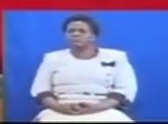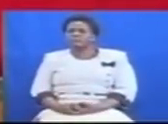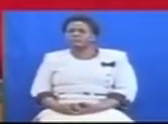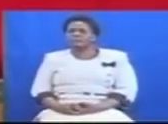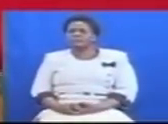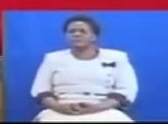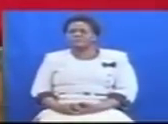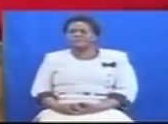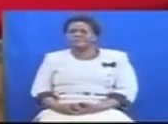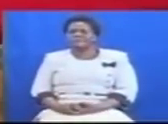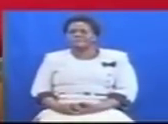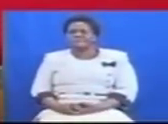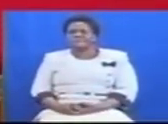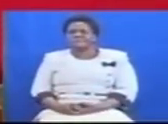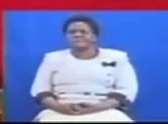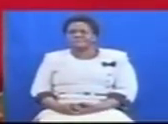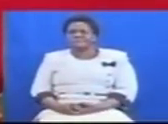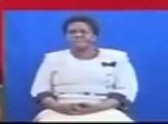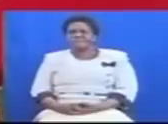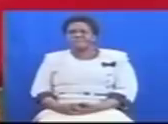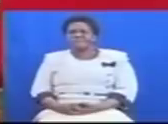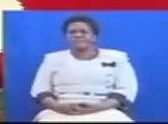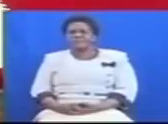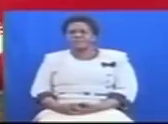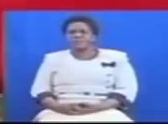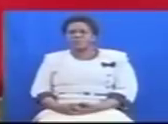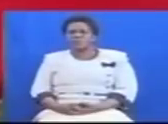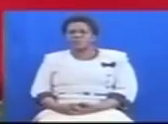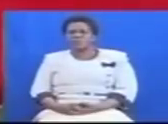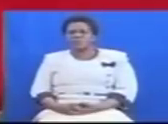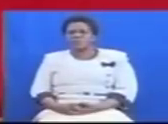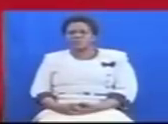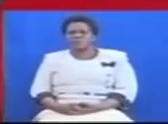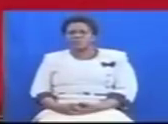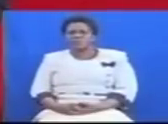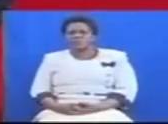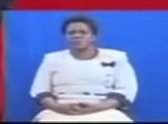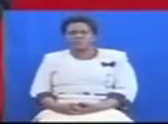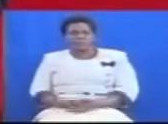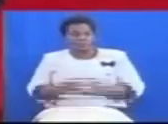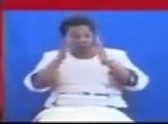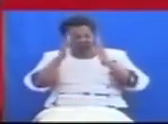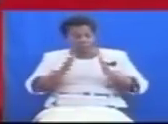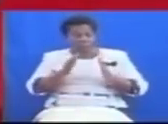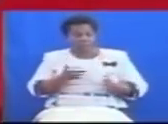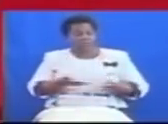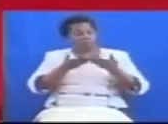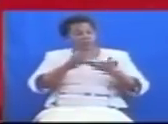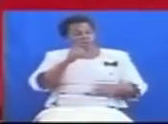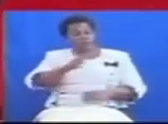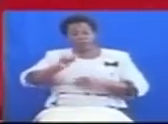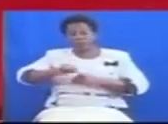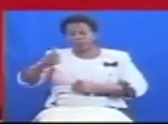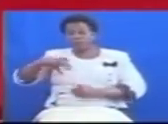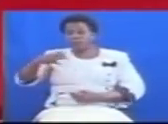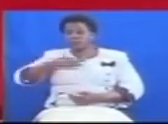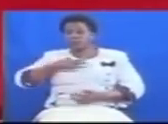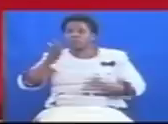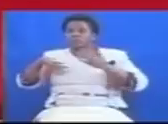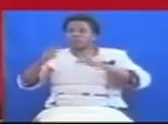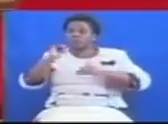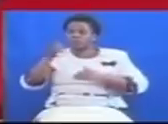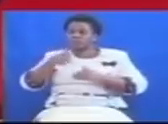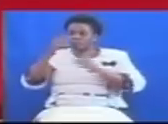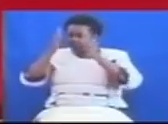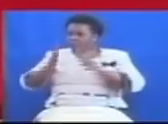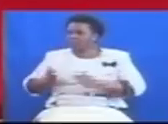Spika, namuona waziri mwenye dhamana anakwenda kujibu. Kwa niaba ya waziri wa nchi ofisi ya TAMISEMI, naomba kujibu swali la